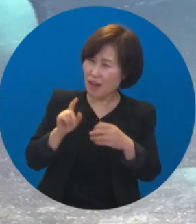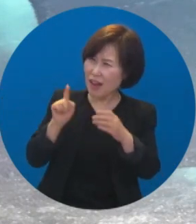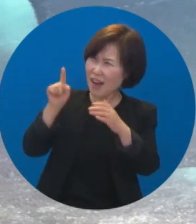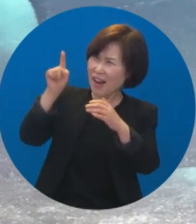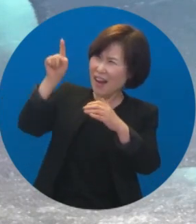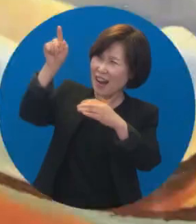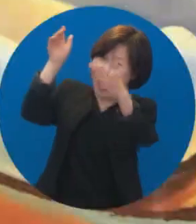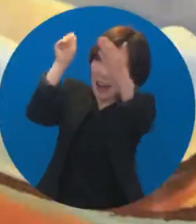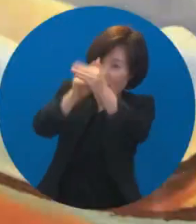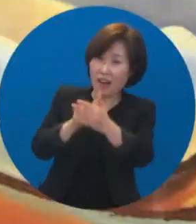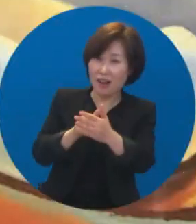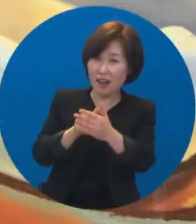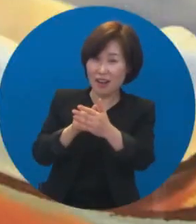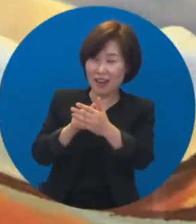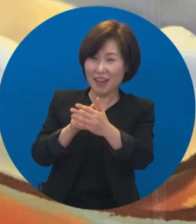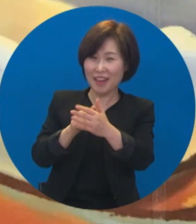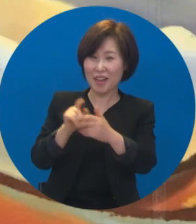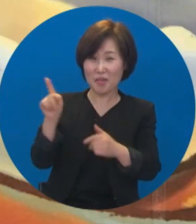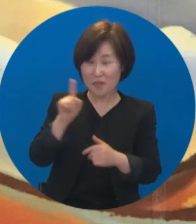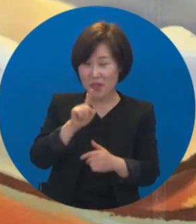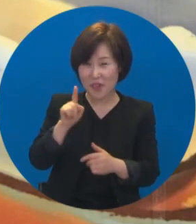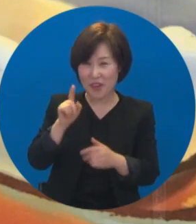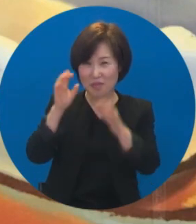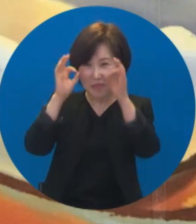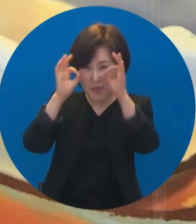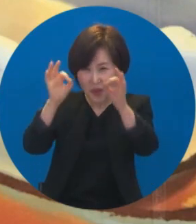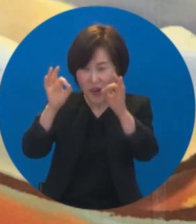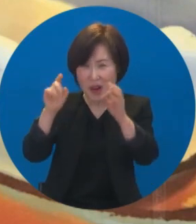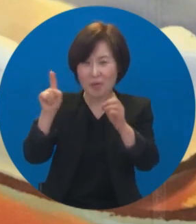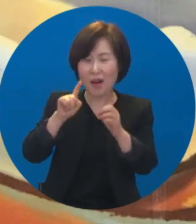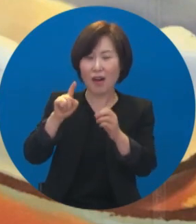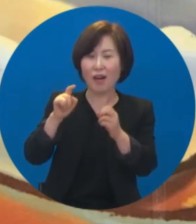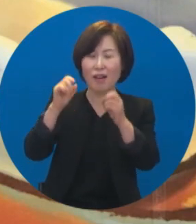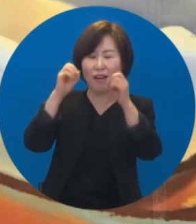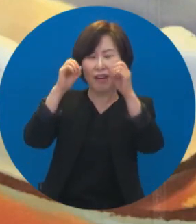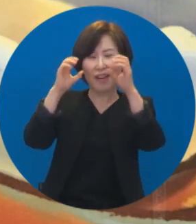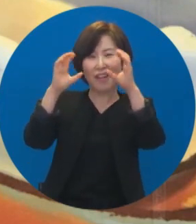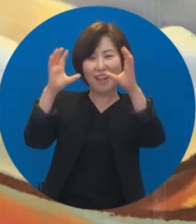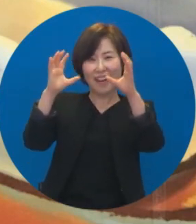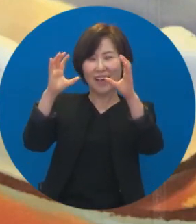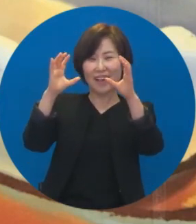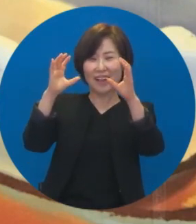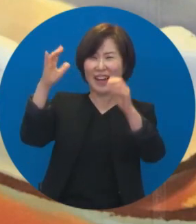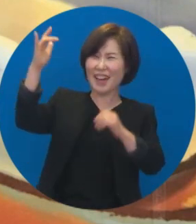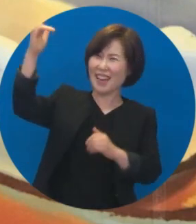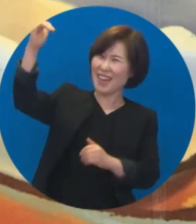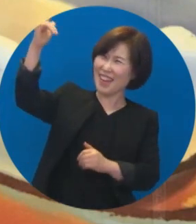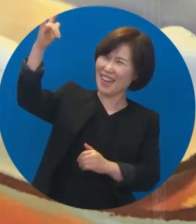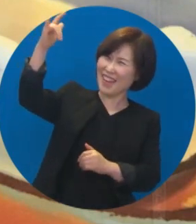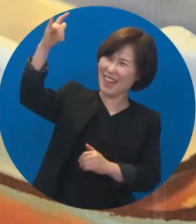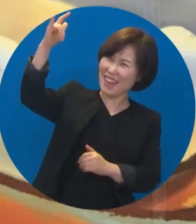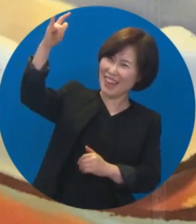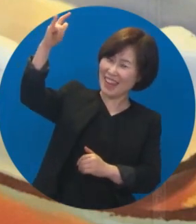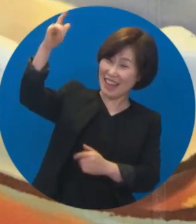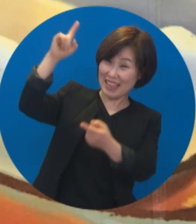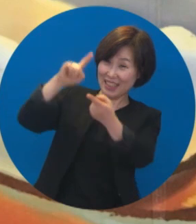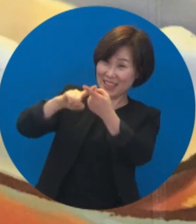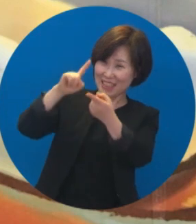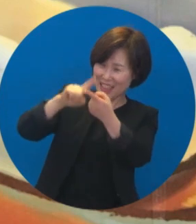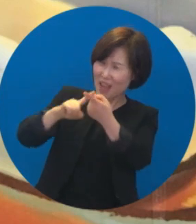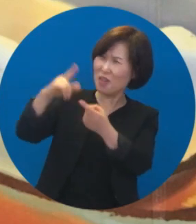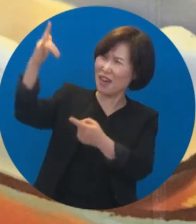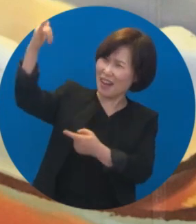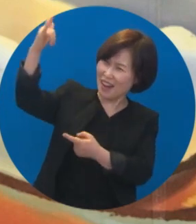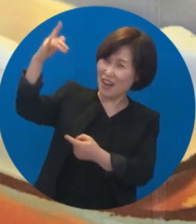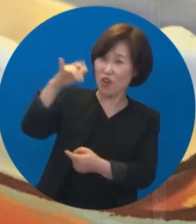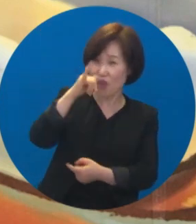게 무엇이었을까요? 그 자리에 여전히 있는 햇님을 보게 된 거죠.